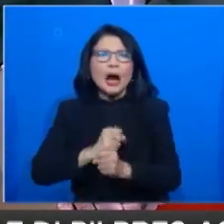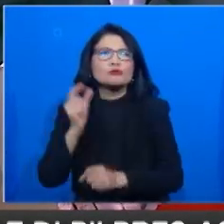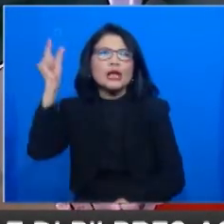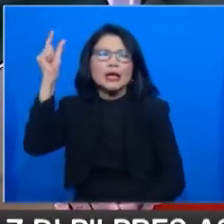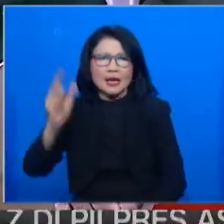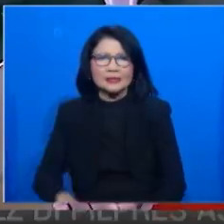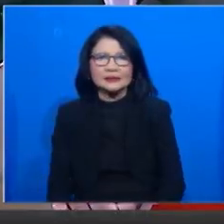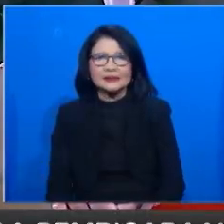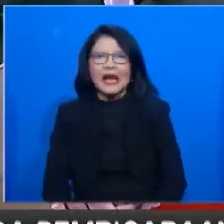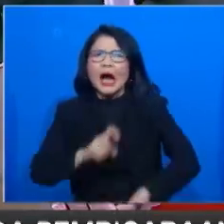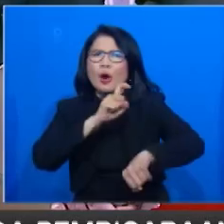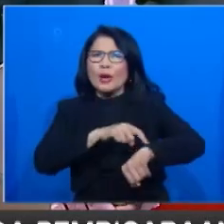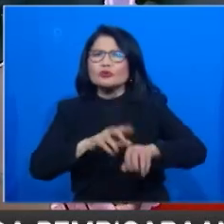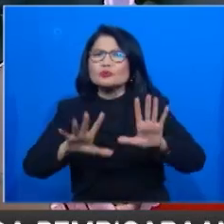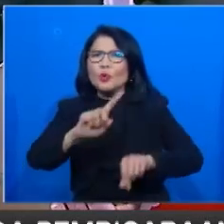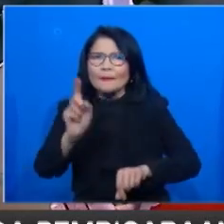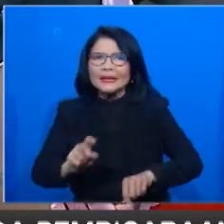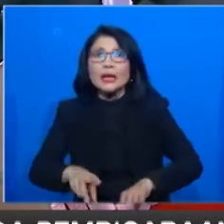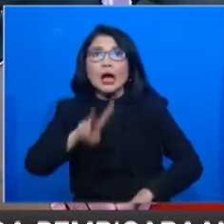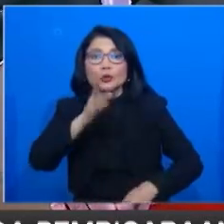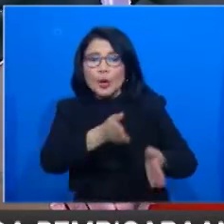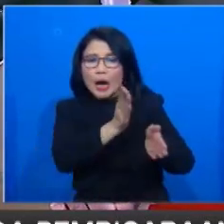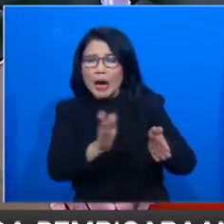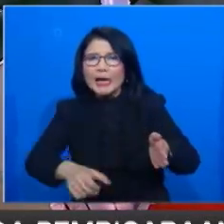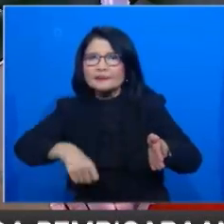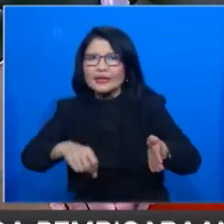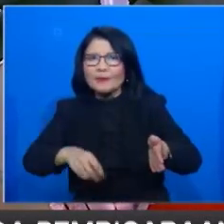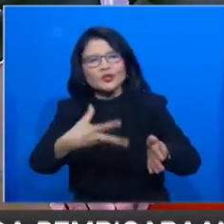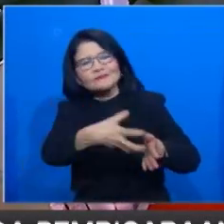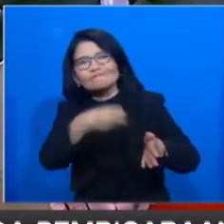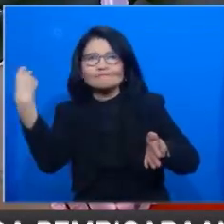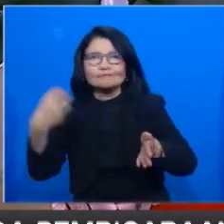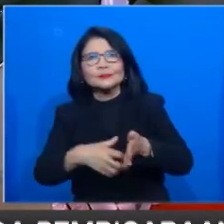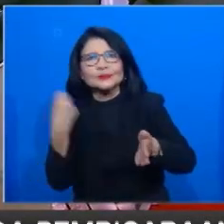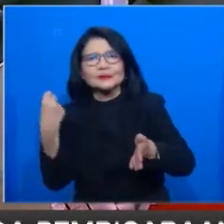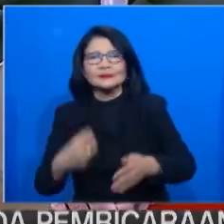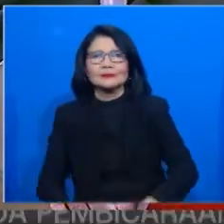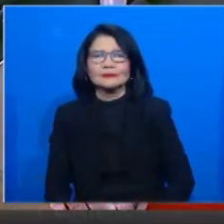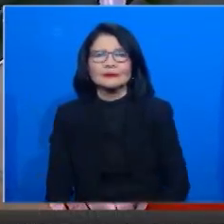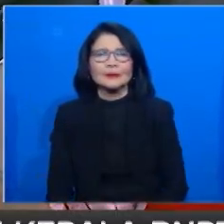Barat. Hanya butuh waktu 10 menit, dua sepeda motor yang terparkir di garasi raib dibawa oleh pelaku.